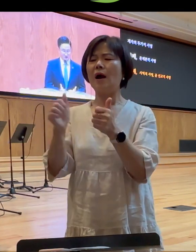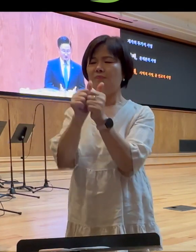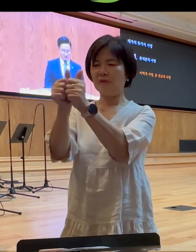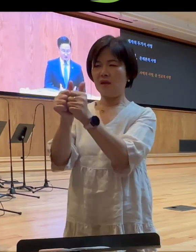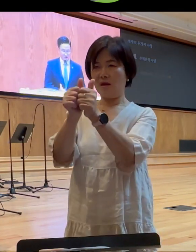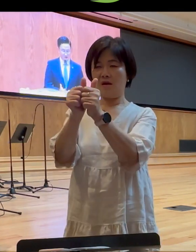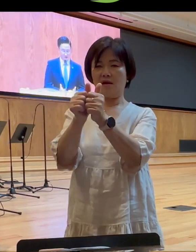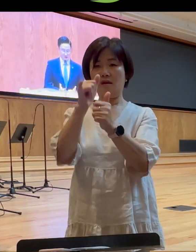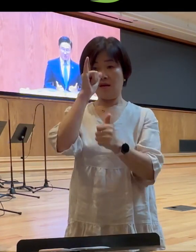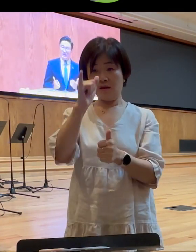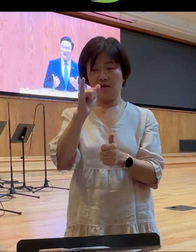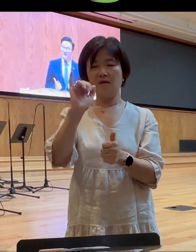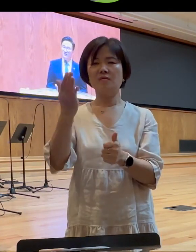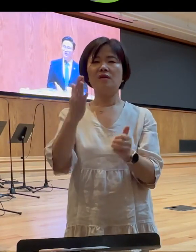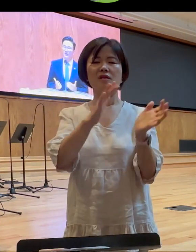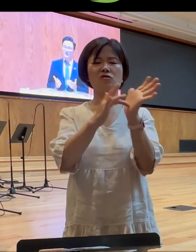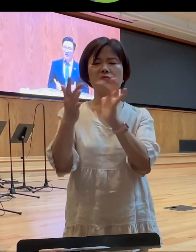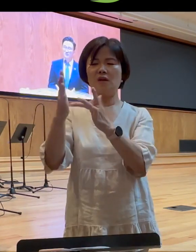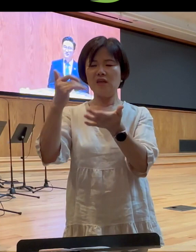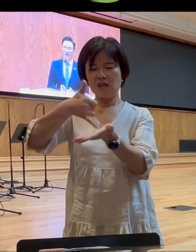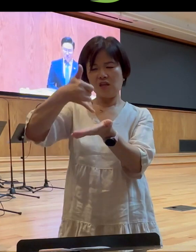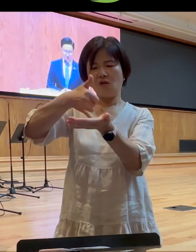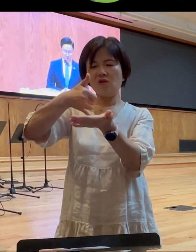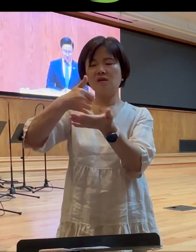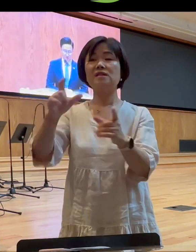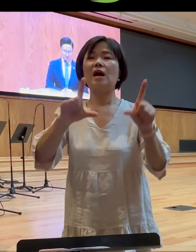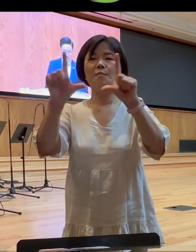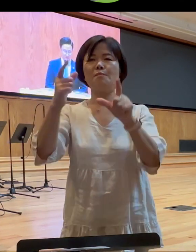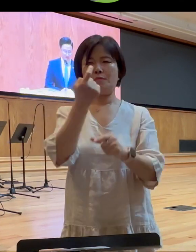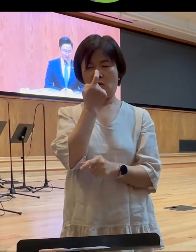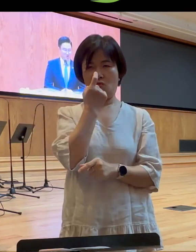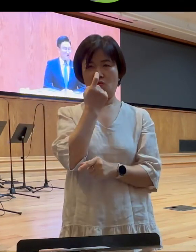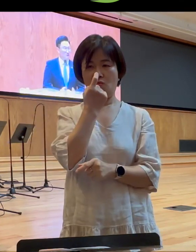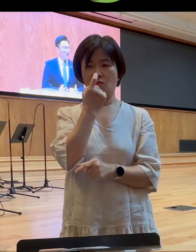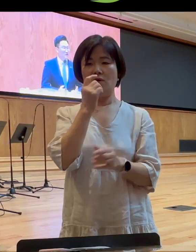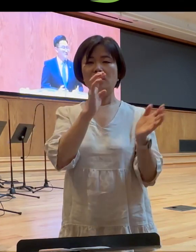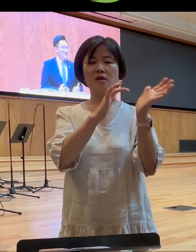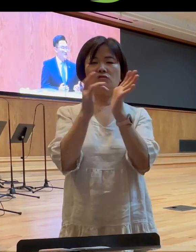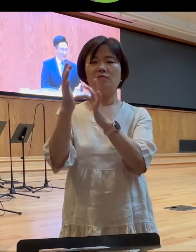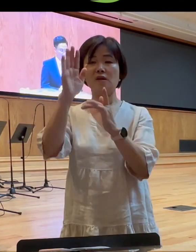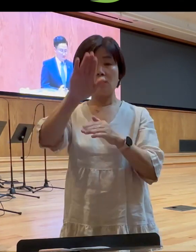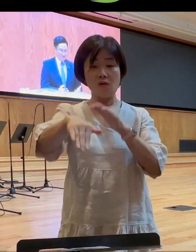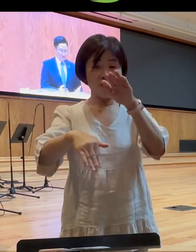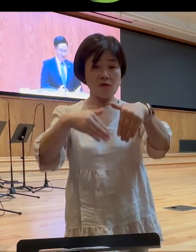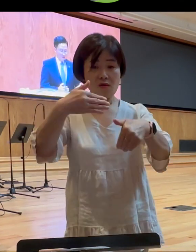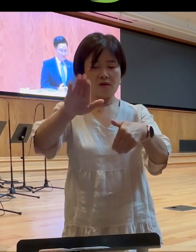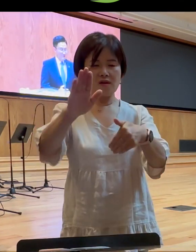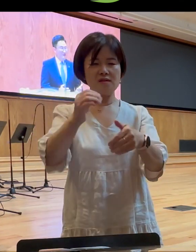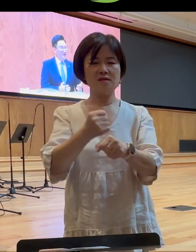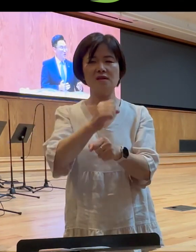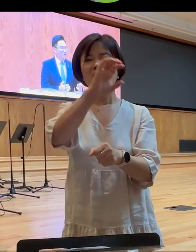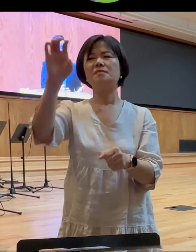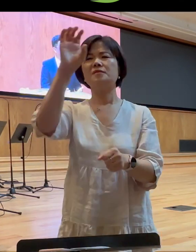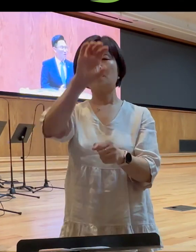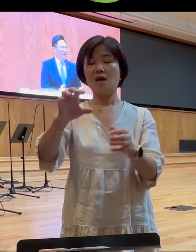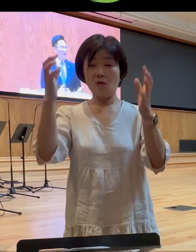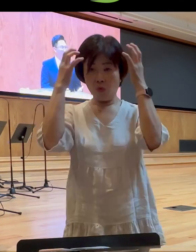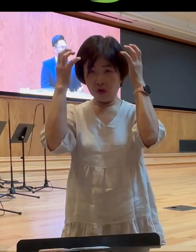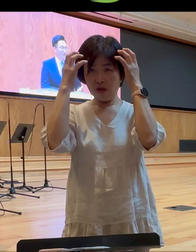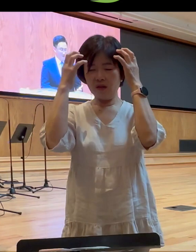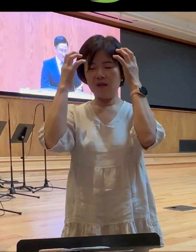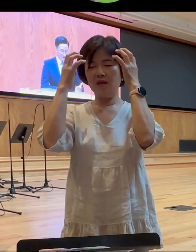것이죠. 그분의 인격과 삶을 배우고 예수님이 걸어가신 길인 십자가의